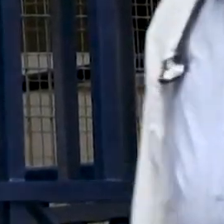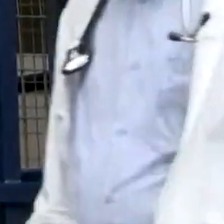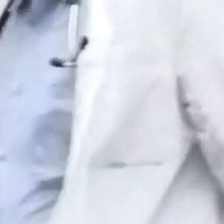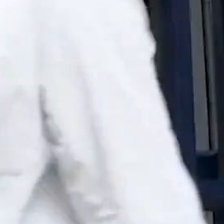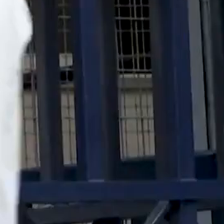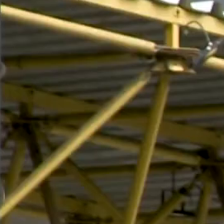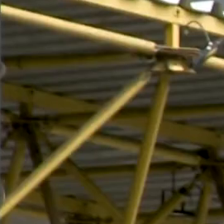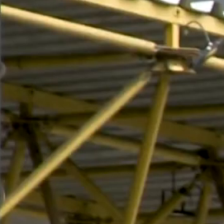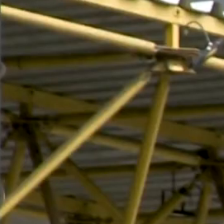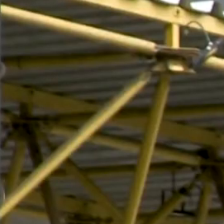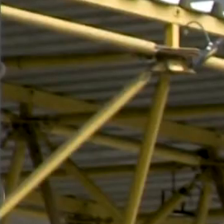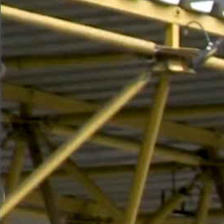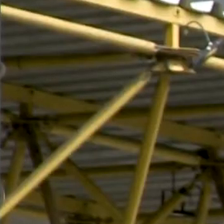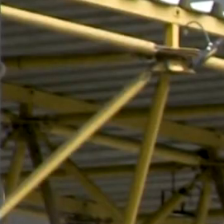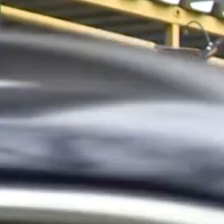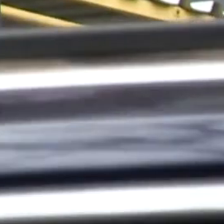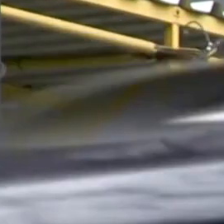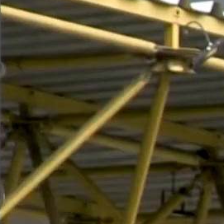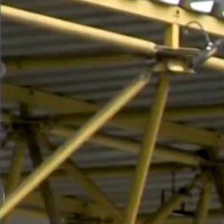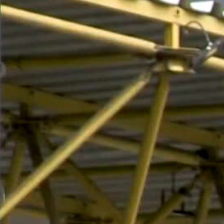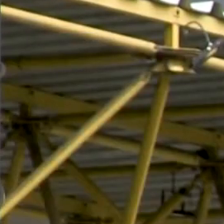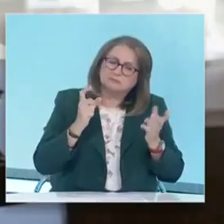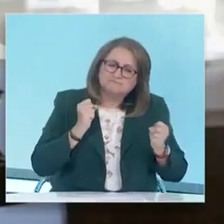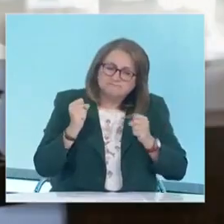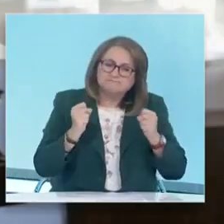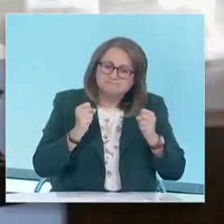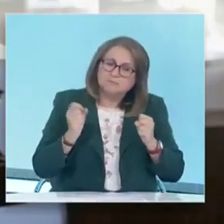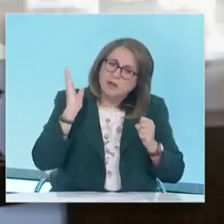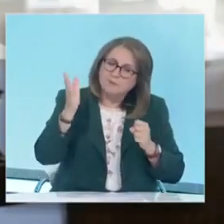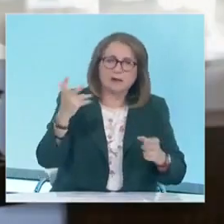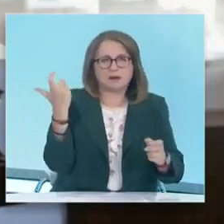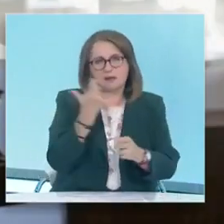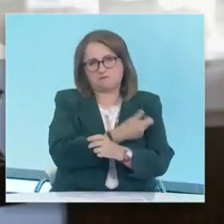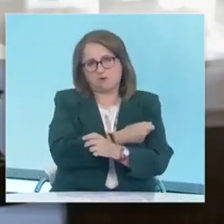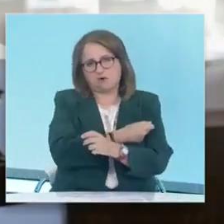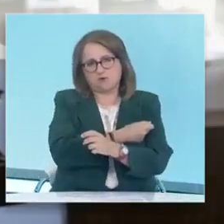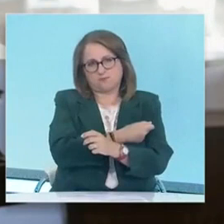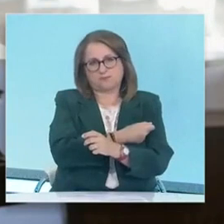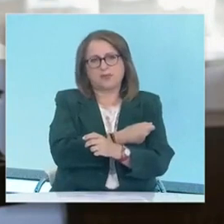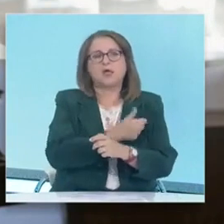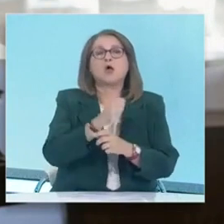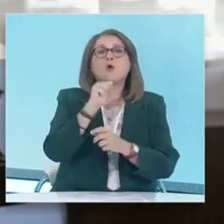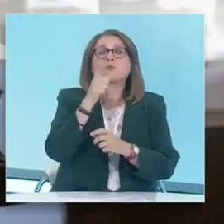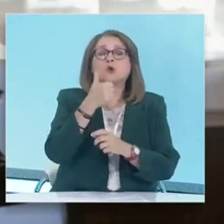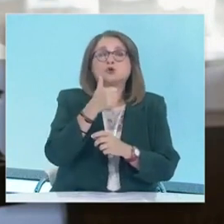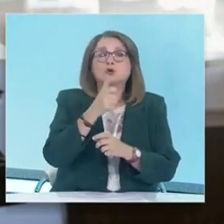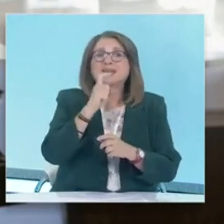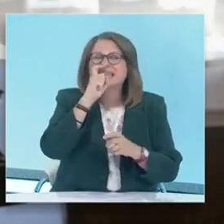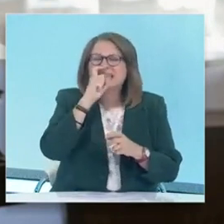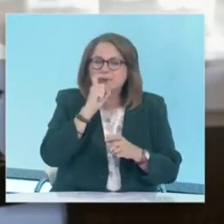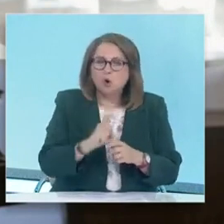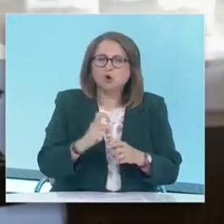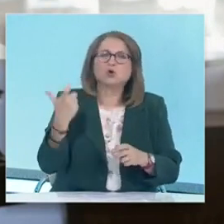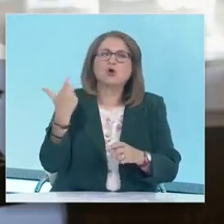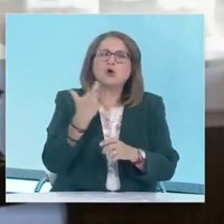kulturális rendezvényekre, jelentette be Kyriakos Mitsotakis miniszterelnök. Azt is közölte, hogy kötelezővé teszik